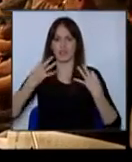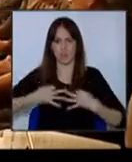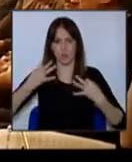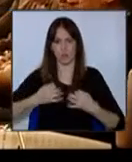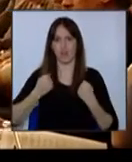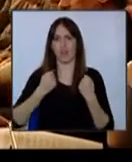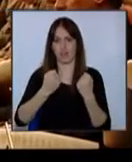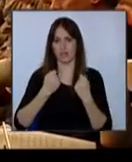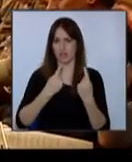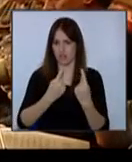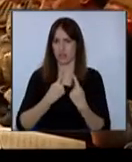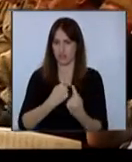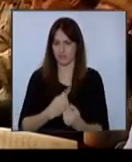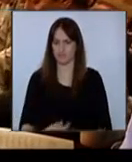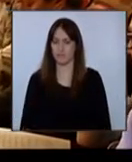viària.